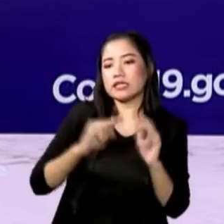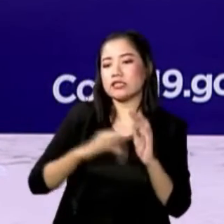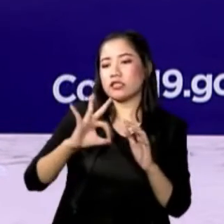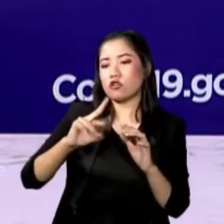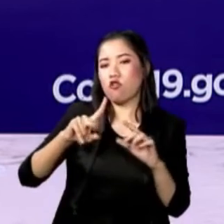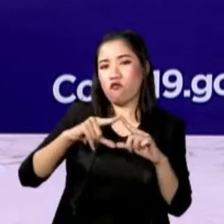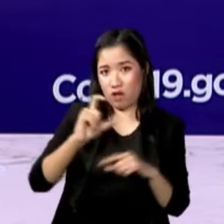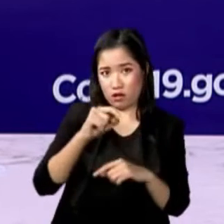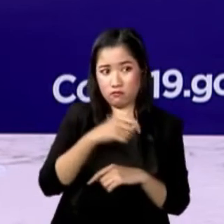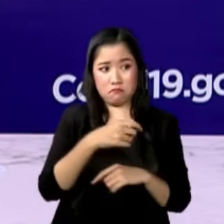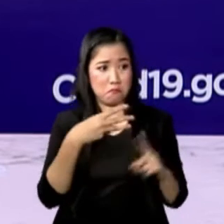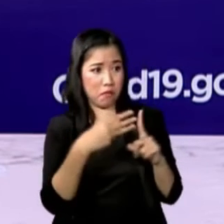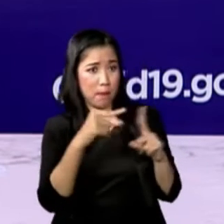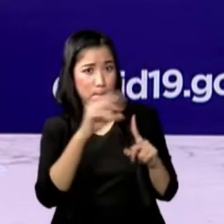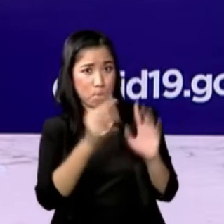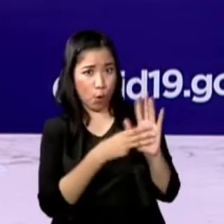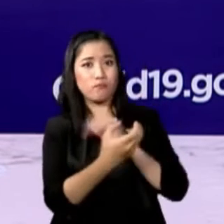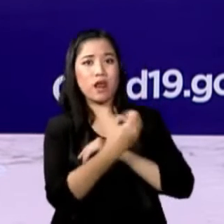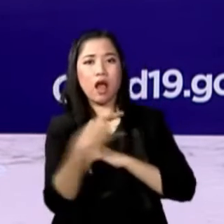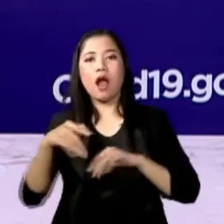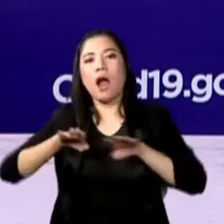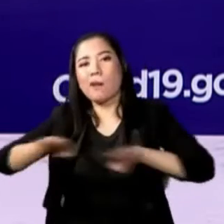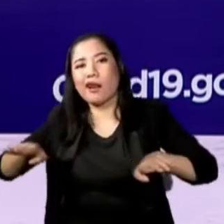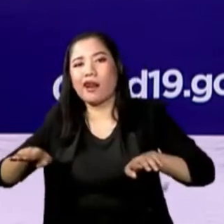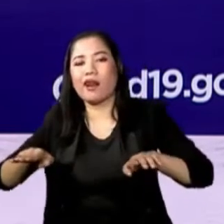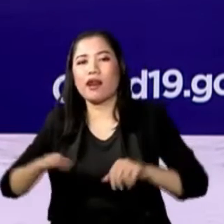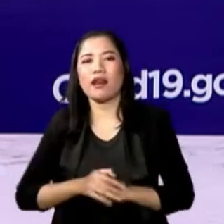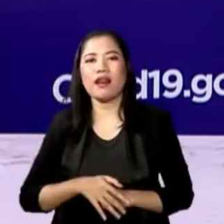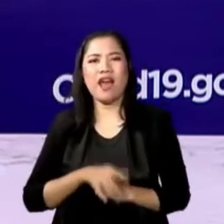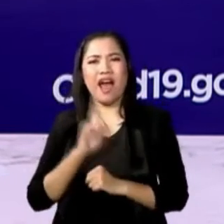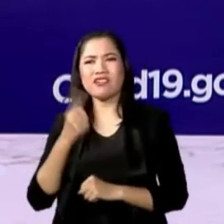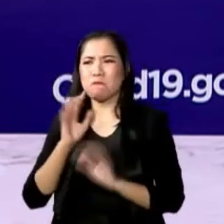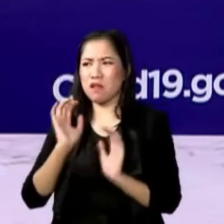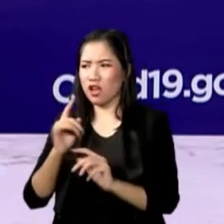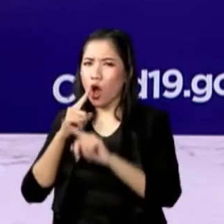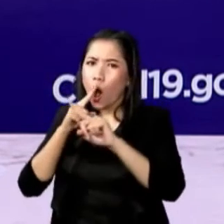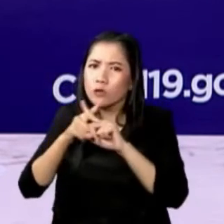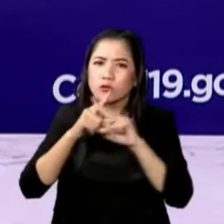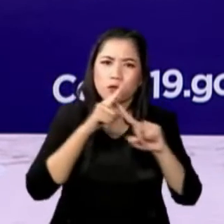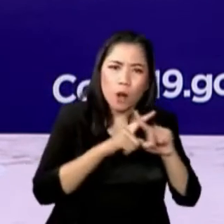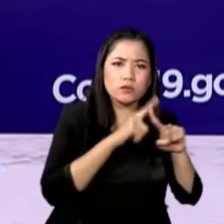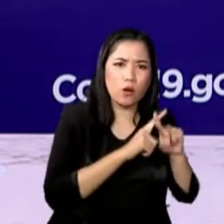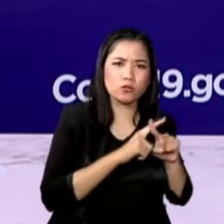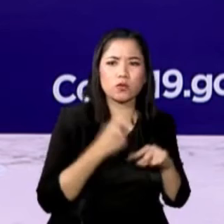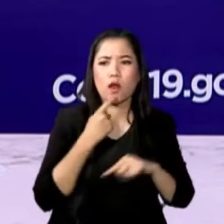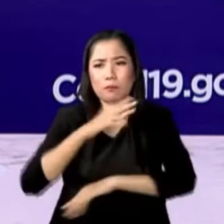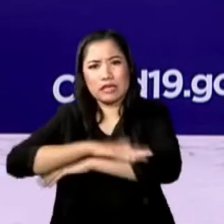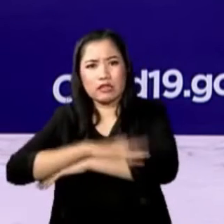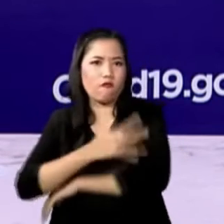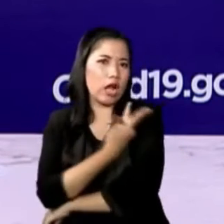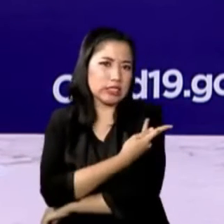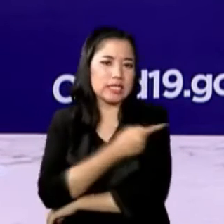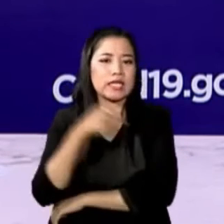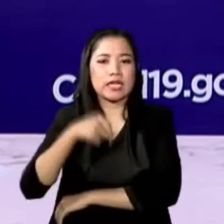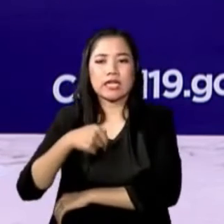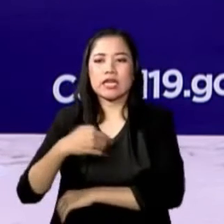aman oleh Badan POM. Dikarenakan banyaknya hoax atau berita palsu terkait vaksin, maka merupakan